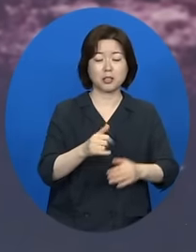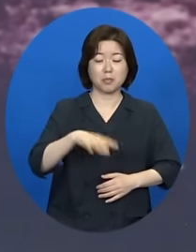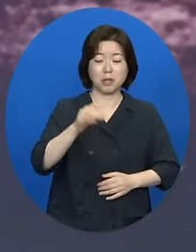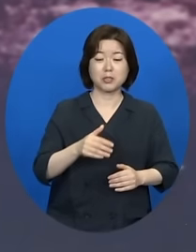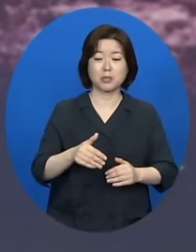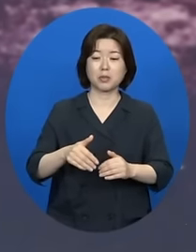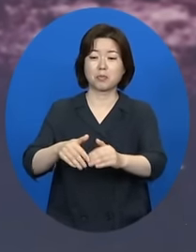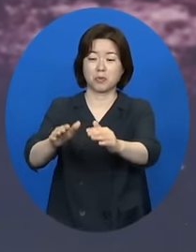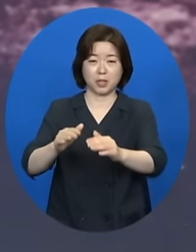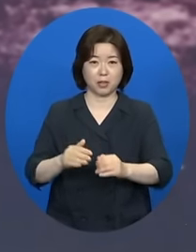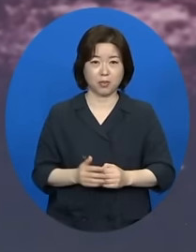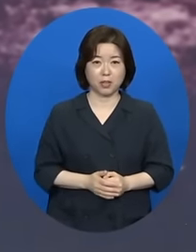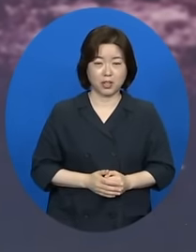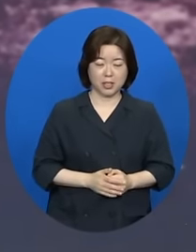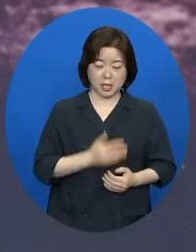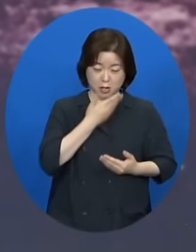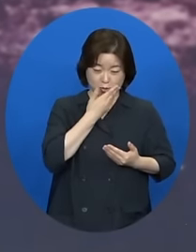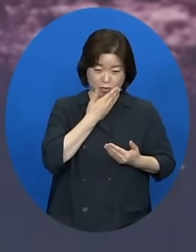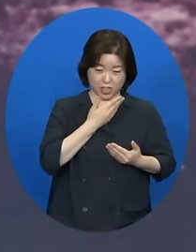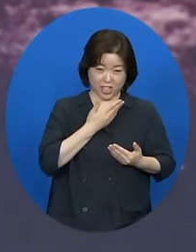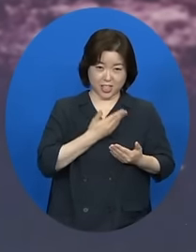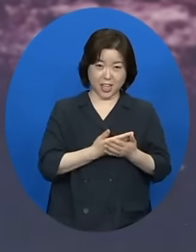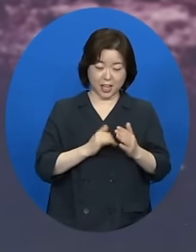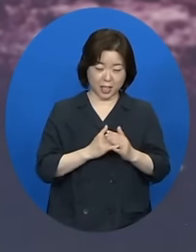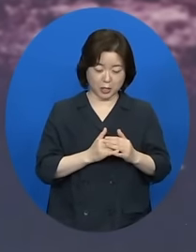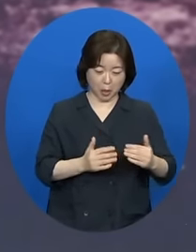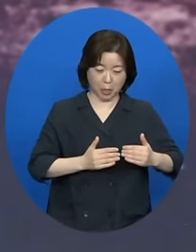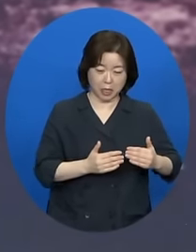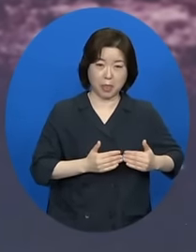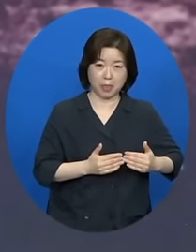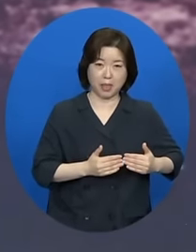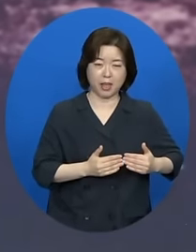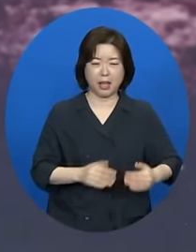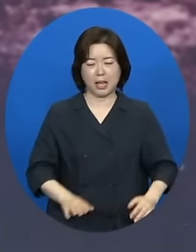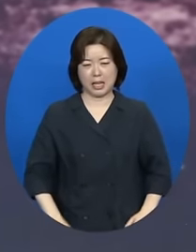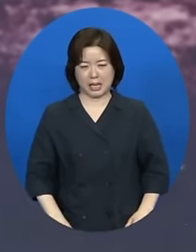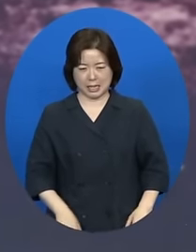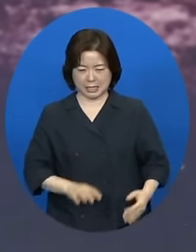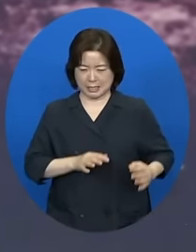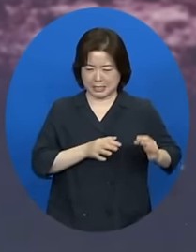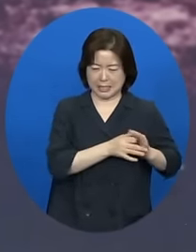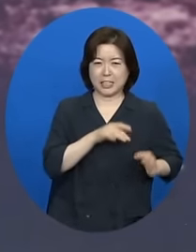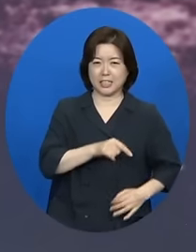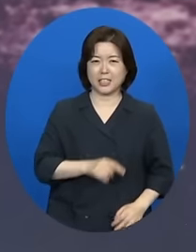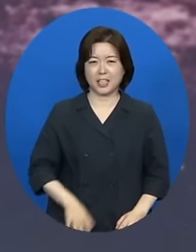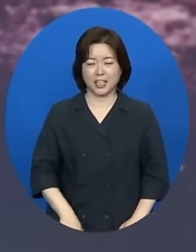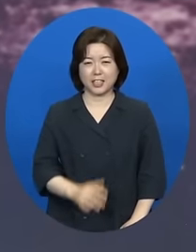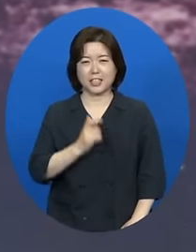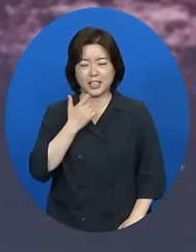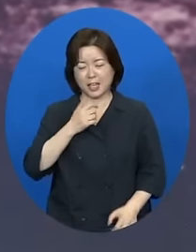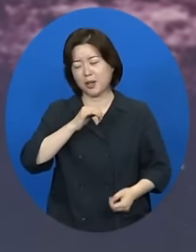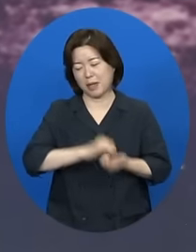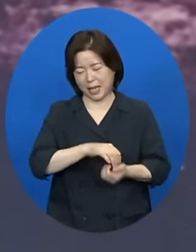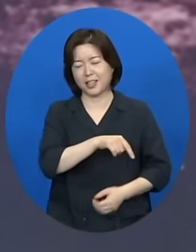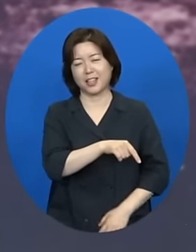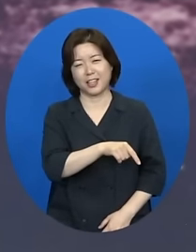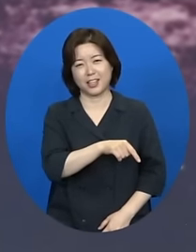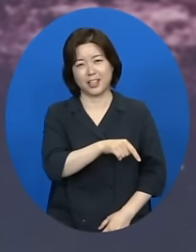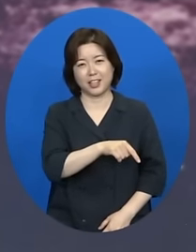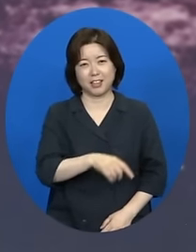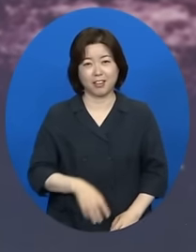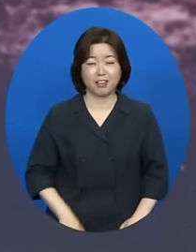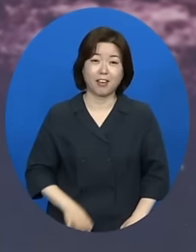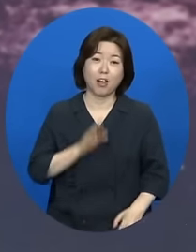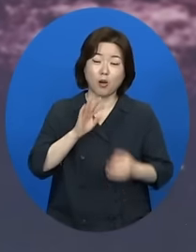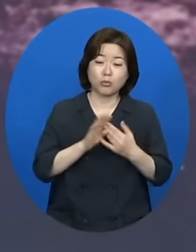가장 귀히 여기는 가족을 가장 뒤에 세우는 아주 편애하는, 이게 아주 야곱의 한계입니다. 이것이. 아니,